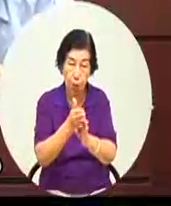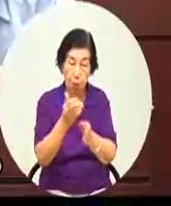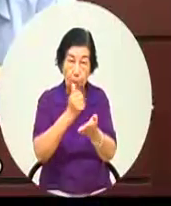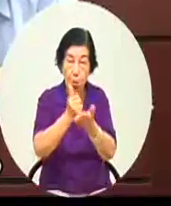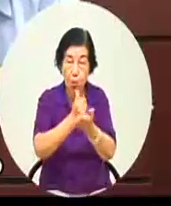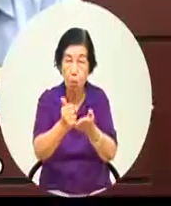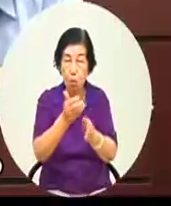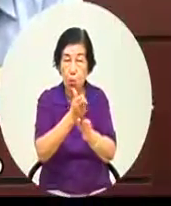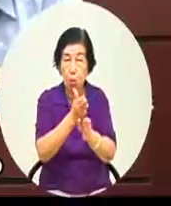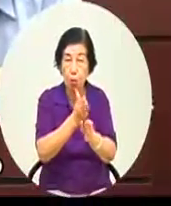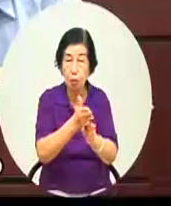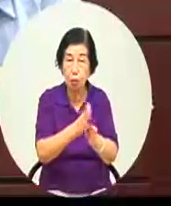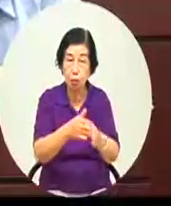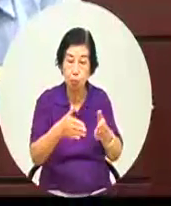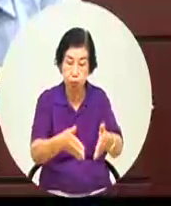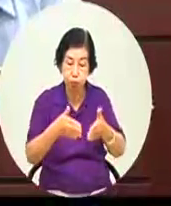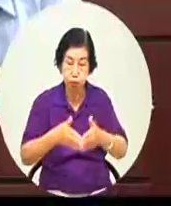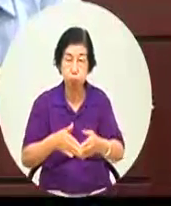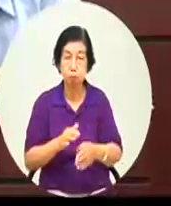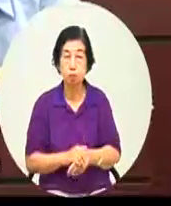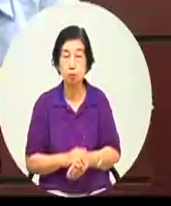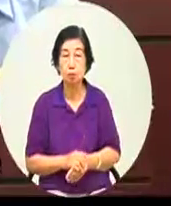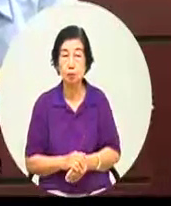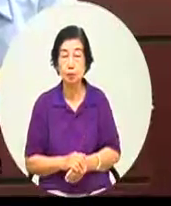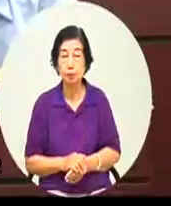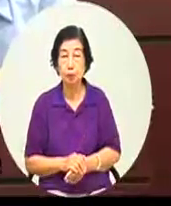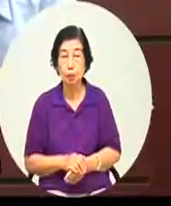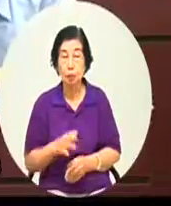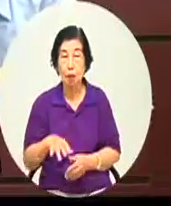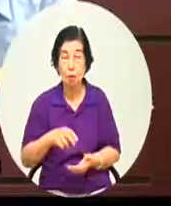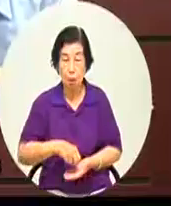个解决方案。要不然他没有办法，因为就像议员所提到